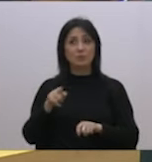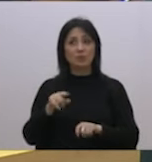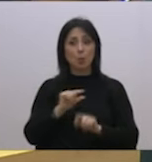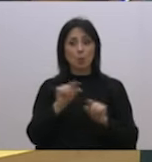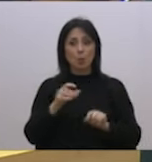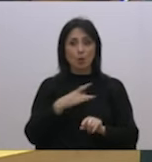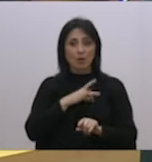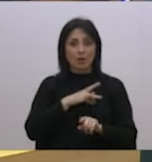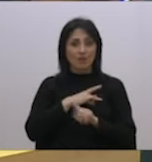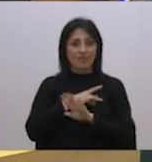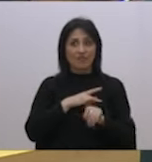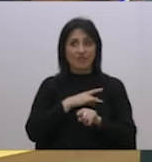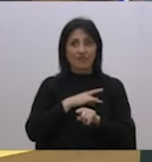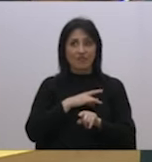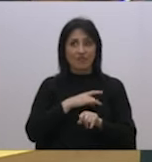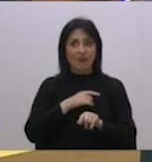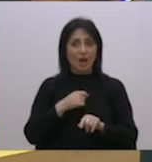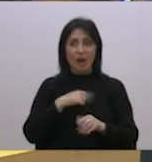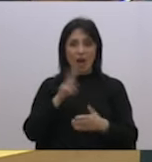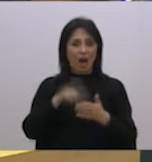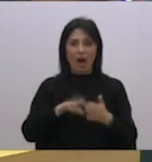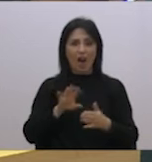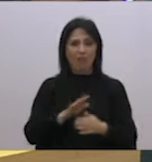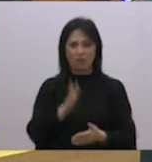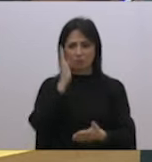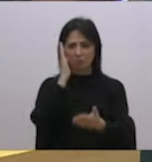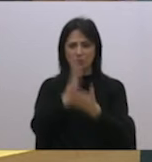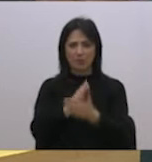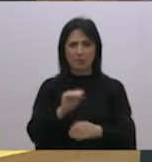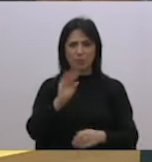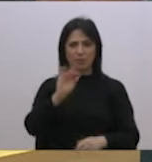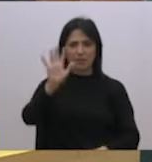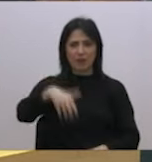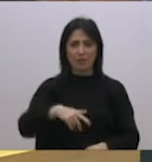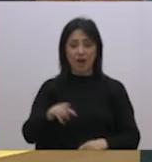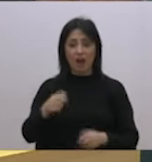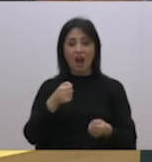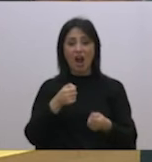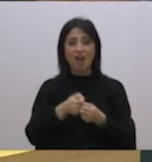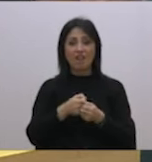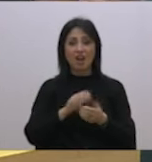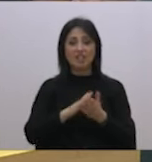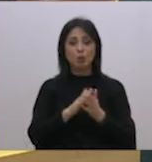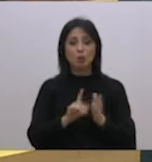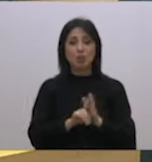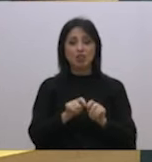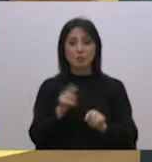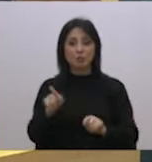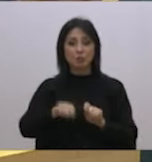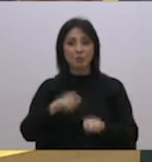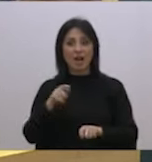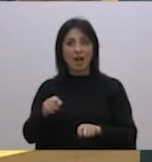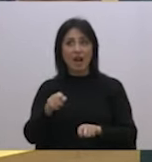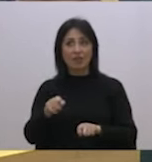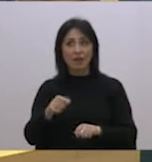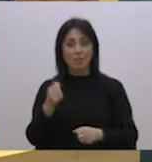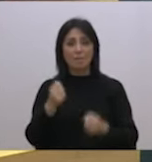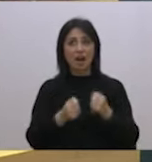el, ai mitoro, arua ceariba, de pita pe roazele lui, ce amut meu. Rogorski am muhul ce nu-i dot. Șeizele, ba,